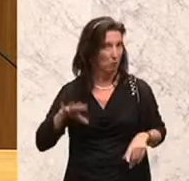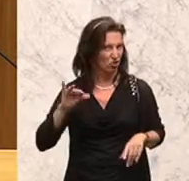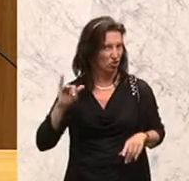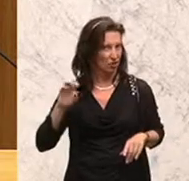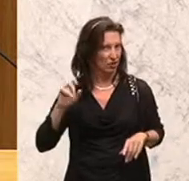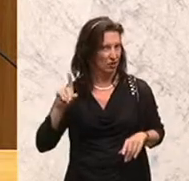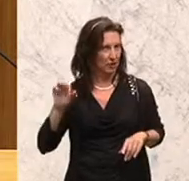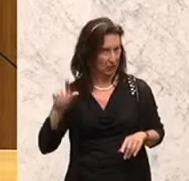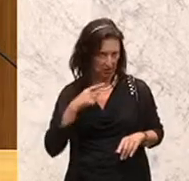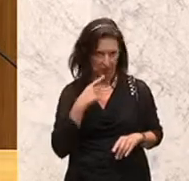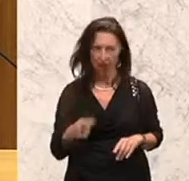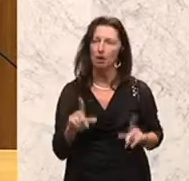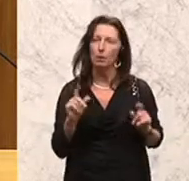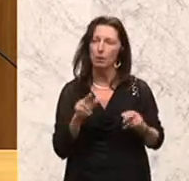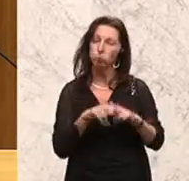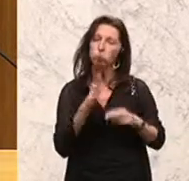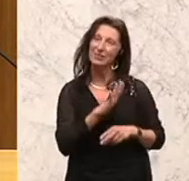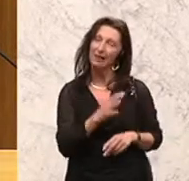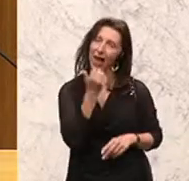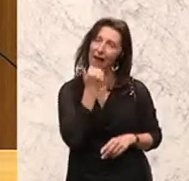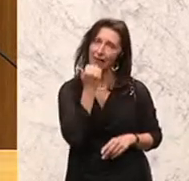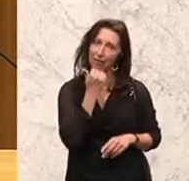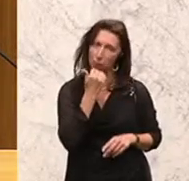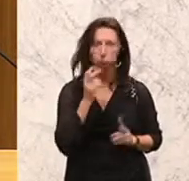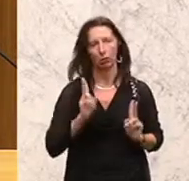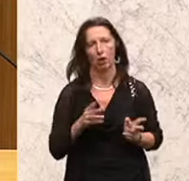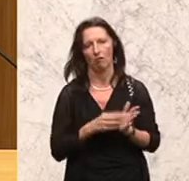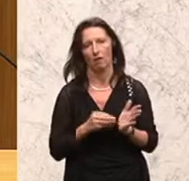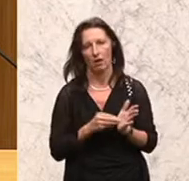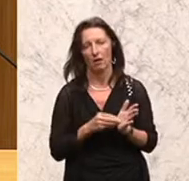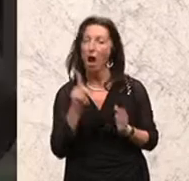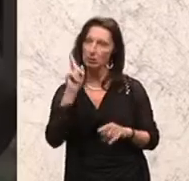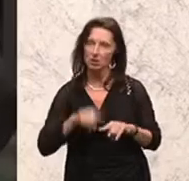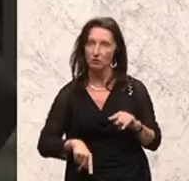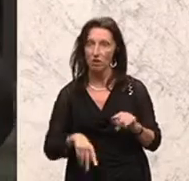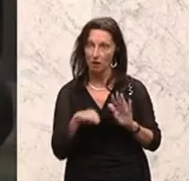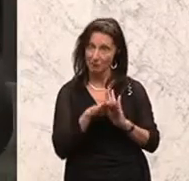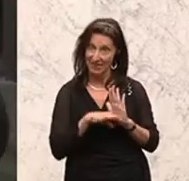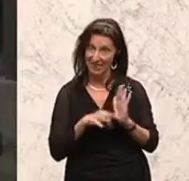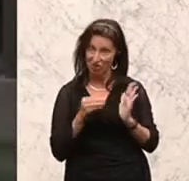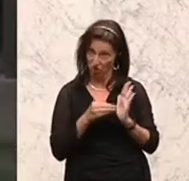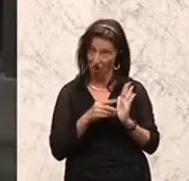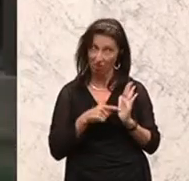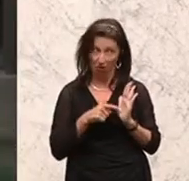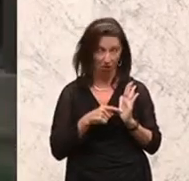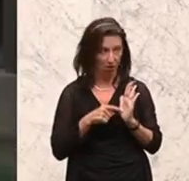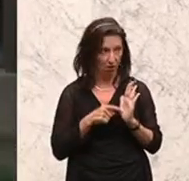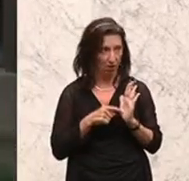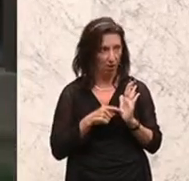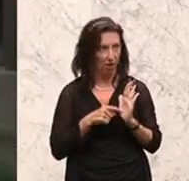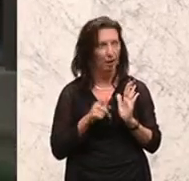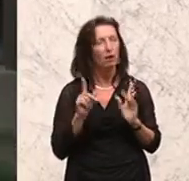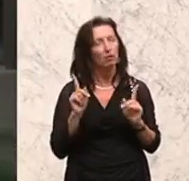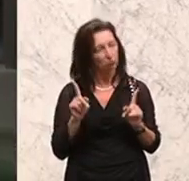des Bundes hinzugegriffen werden. Es ist falsch. Steht im Gesetz anders, denn es steht drinnen, und zwar solche, die dem Bund,